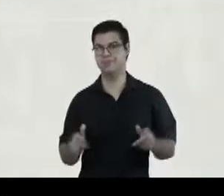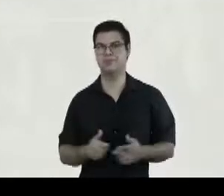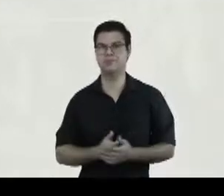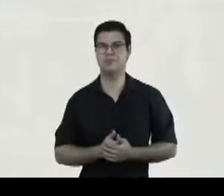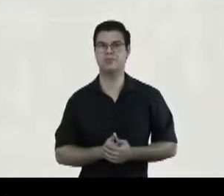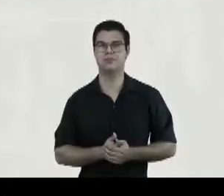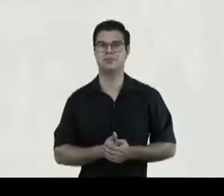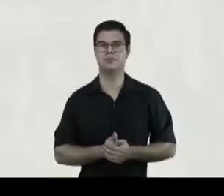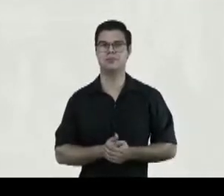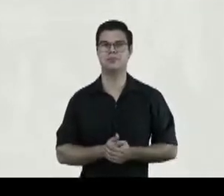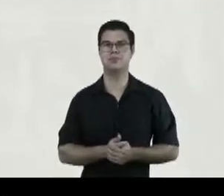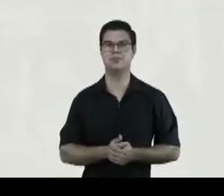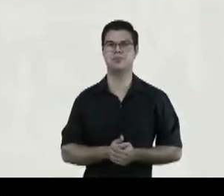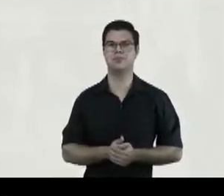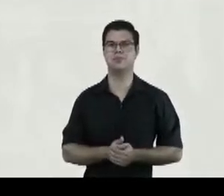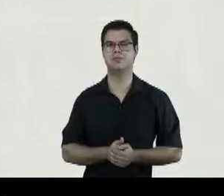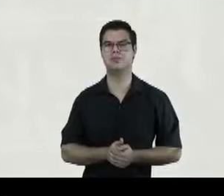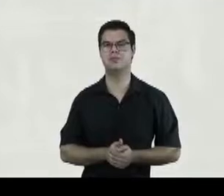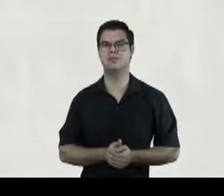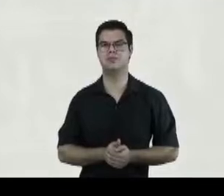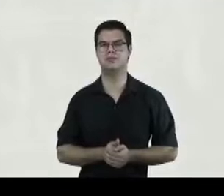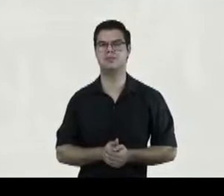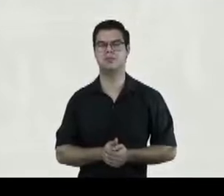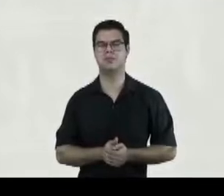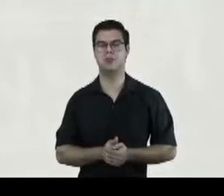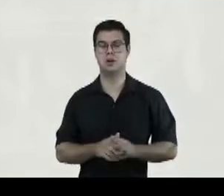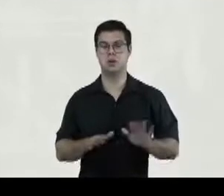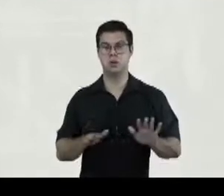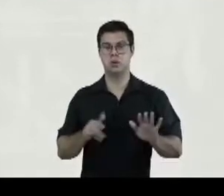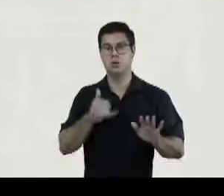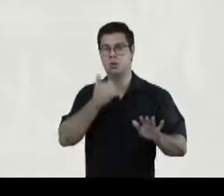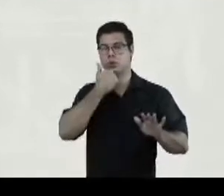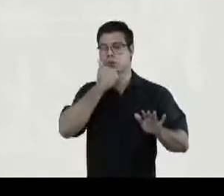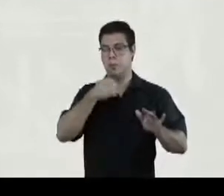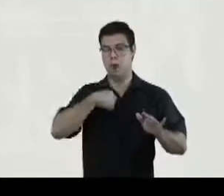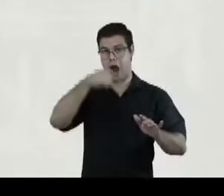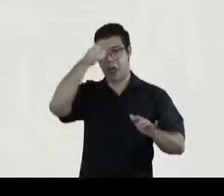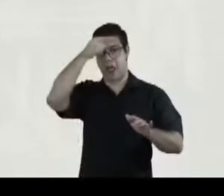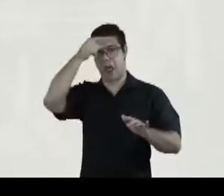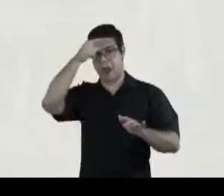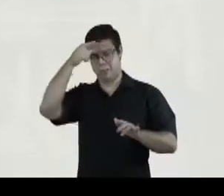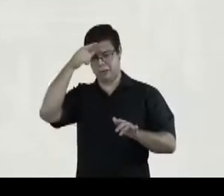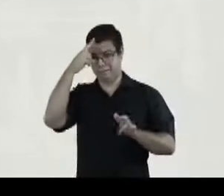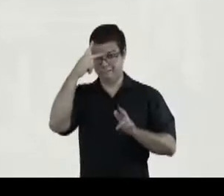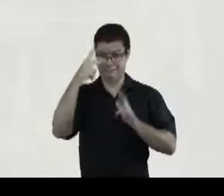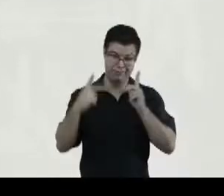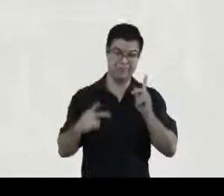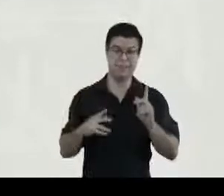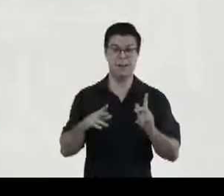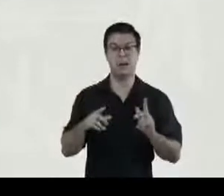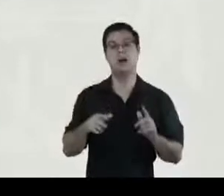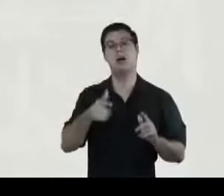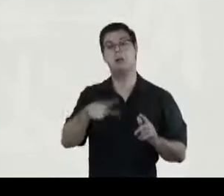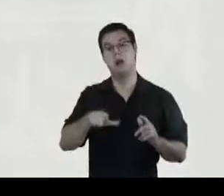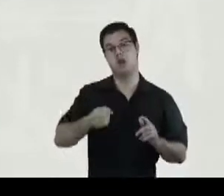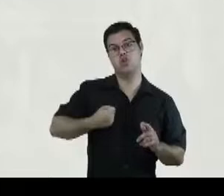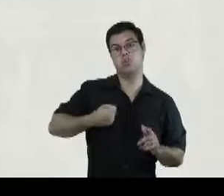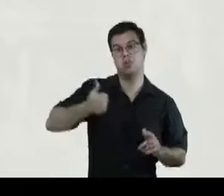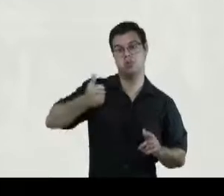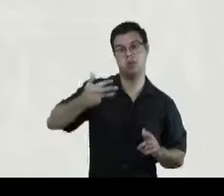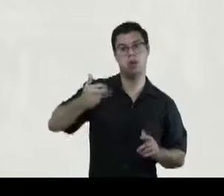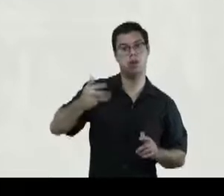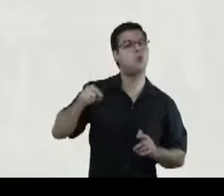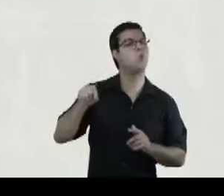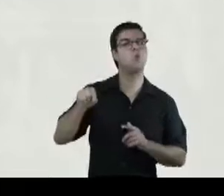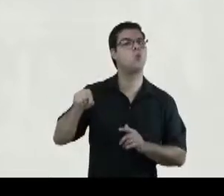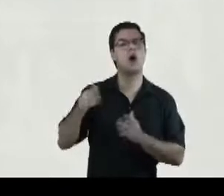mes excuses aux Allemands. Et le numéro 13, en revanche, qui est un livre de droit, alors là, Madame von